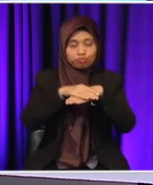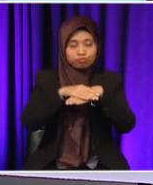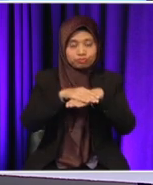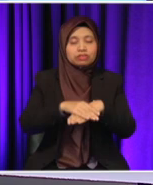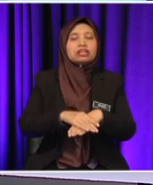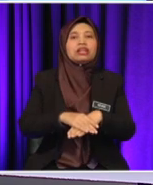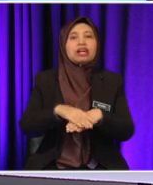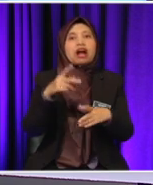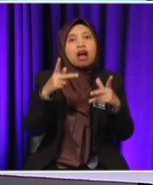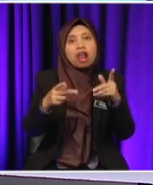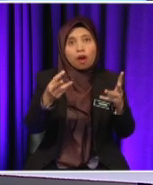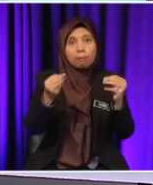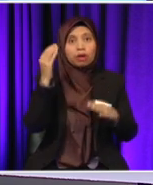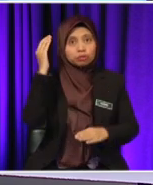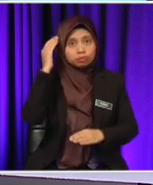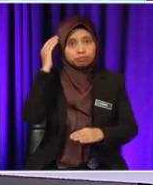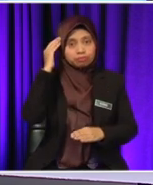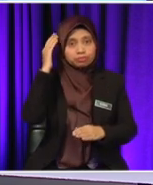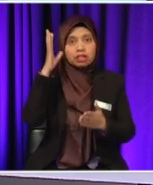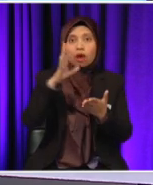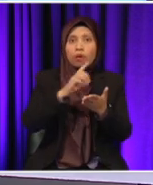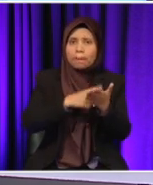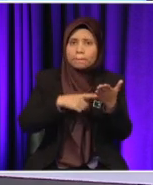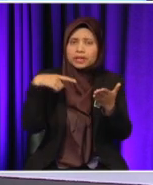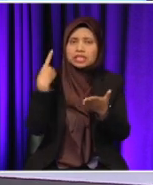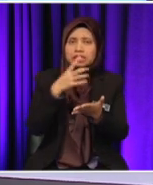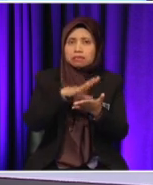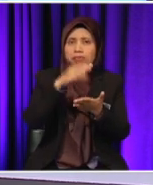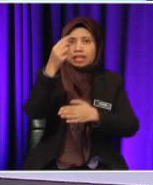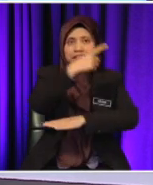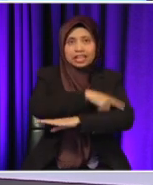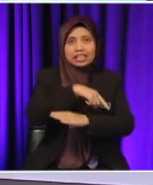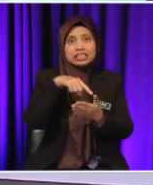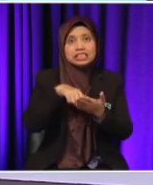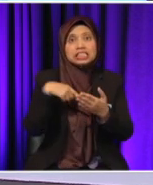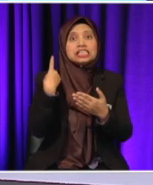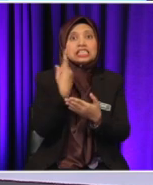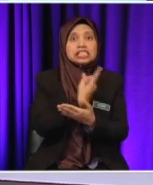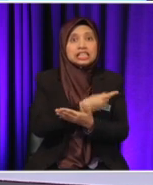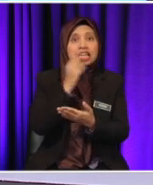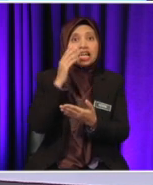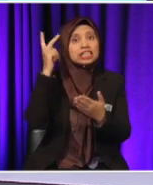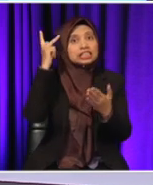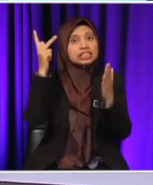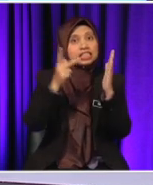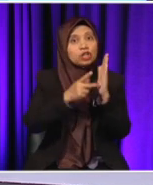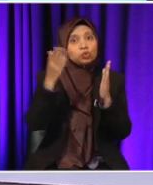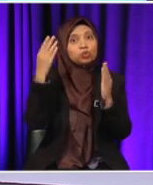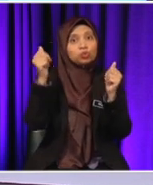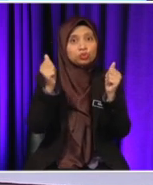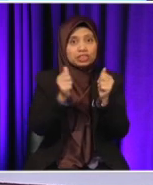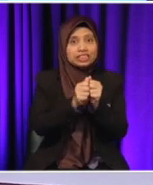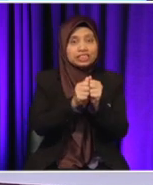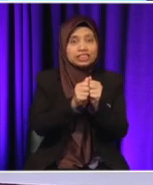murid-murid apakah kalau kita berkenalan terlebih dahulu dengan guru penyampai untuk hari ini Zoom kita saksikan sedikit